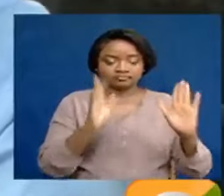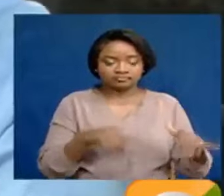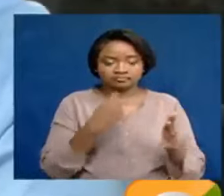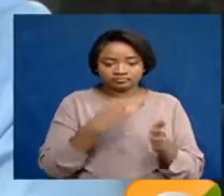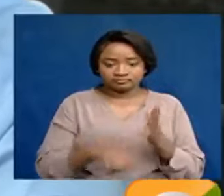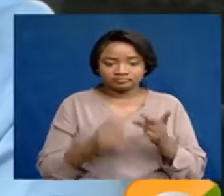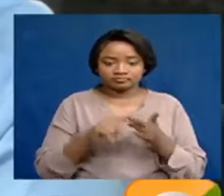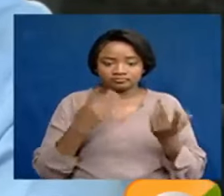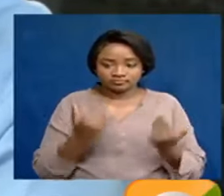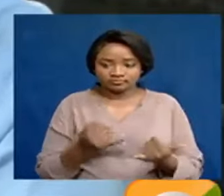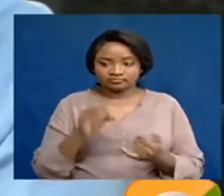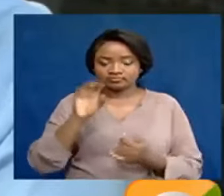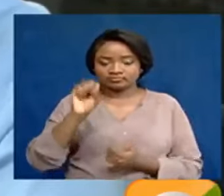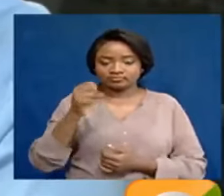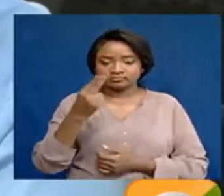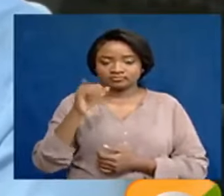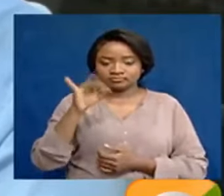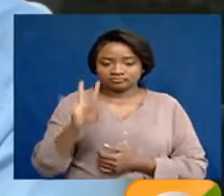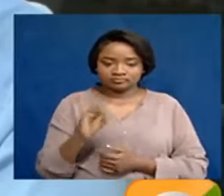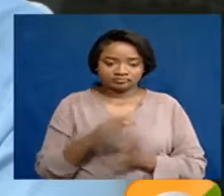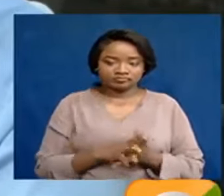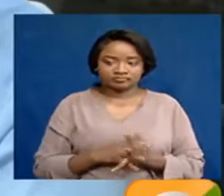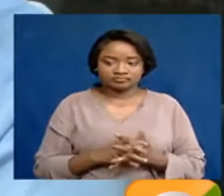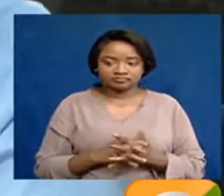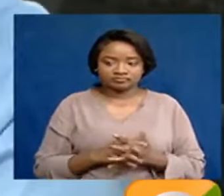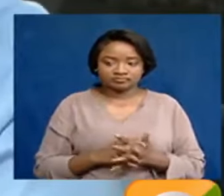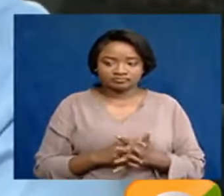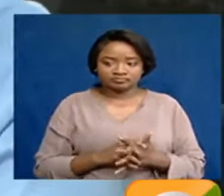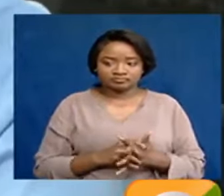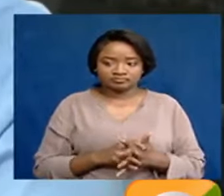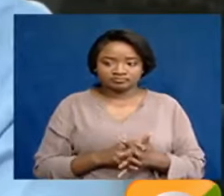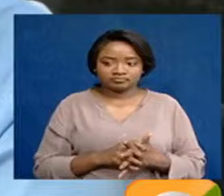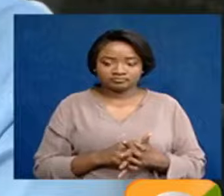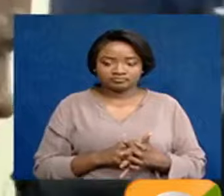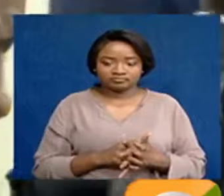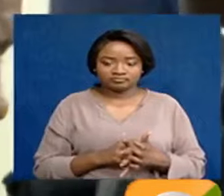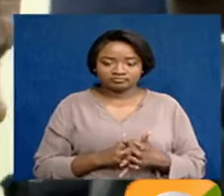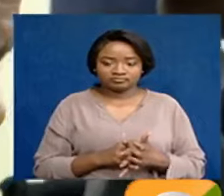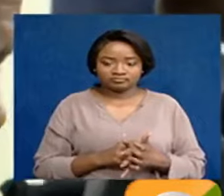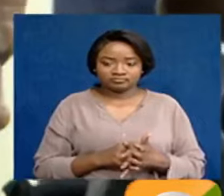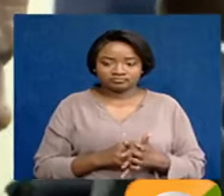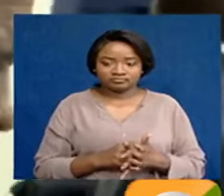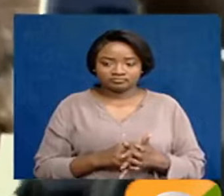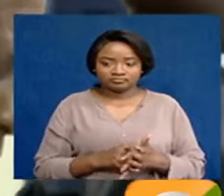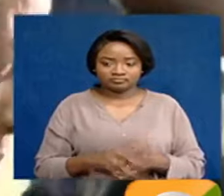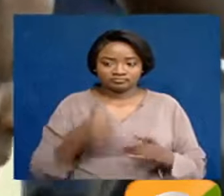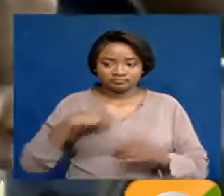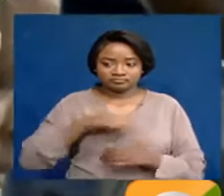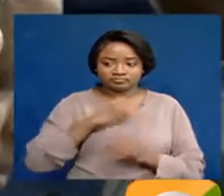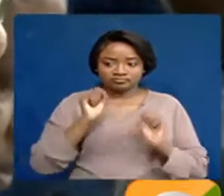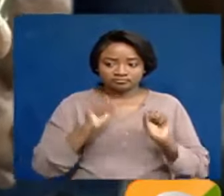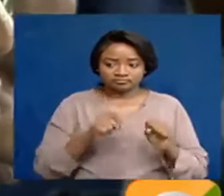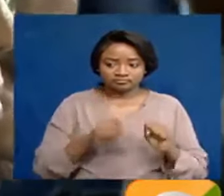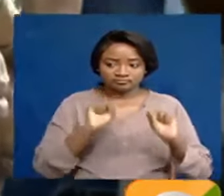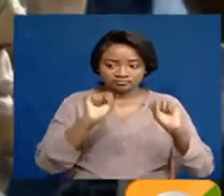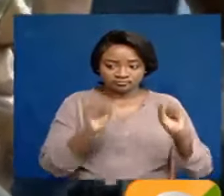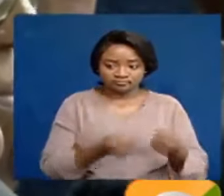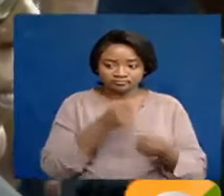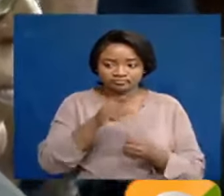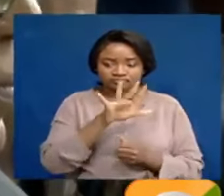coming in, do we need these taxes? If we get 50% savings, you don't need these